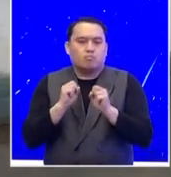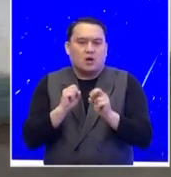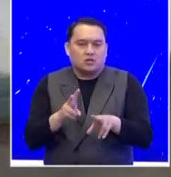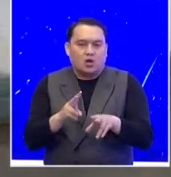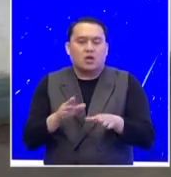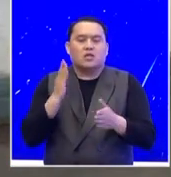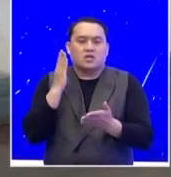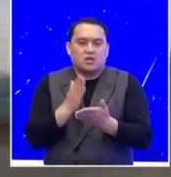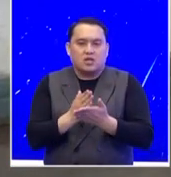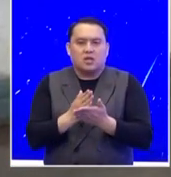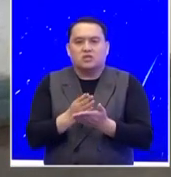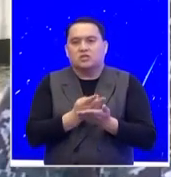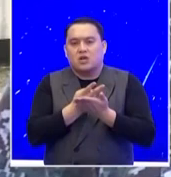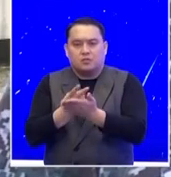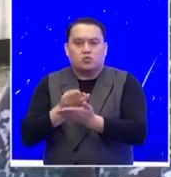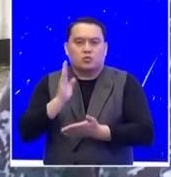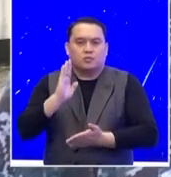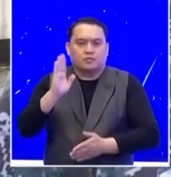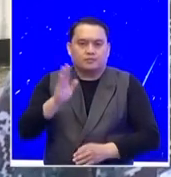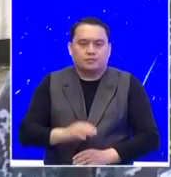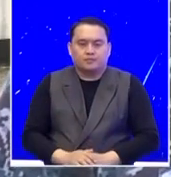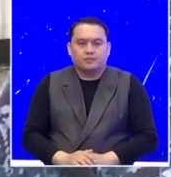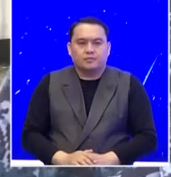вируса предусмотрена госпитализация.